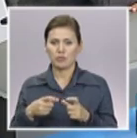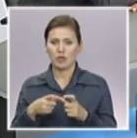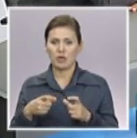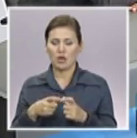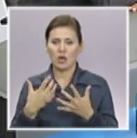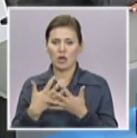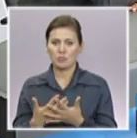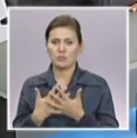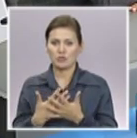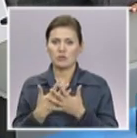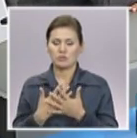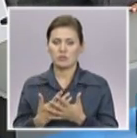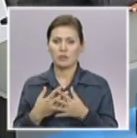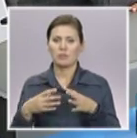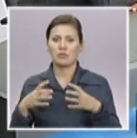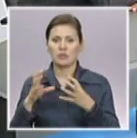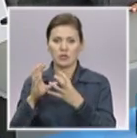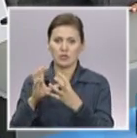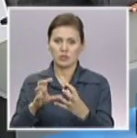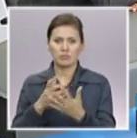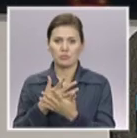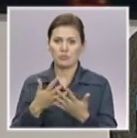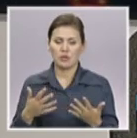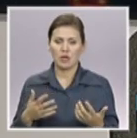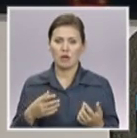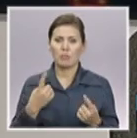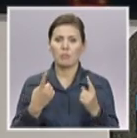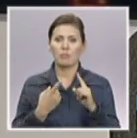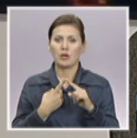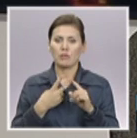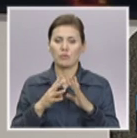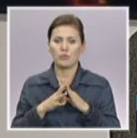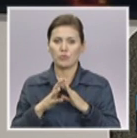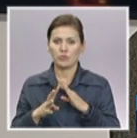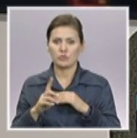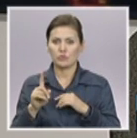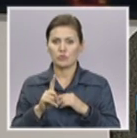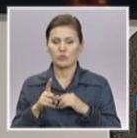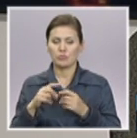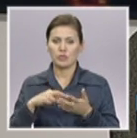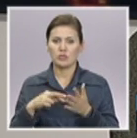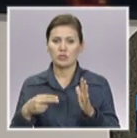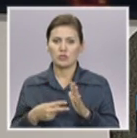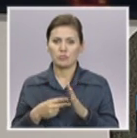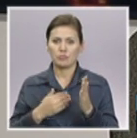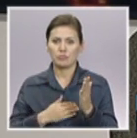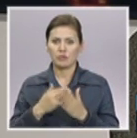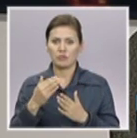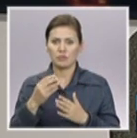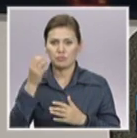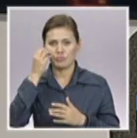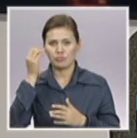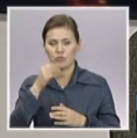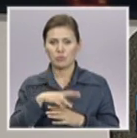общественном транспорте, что в первую очередь планируем повысить